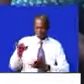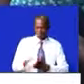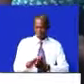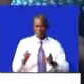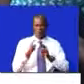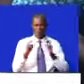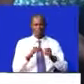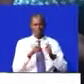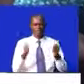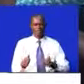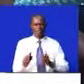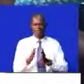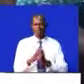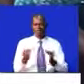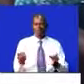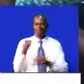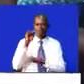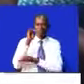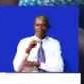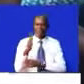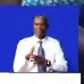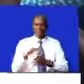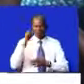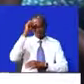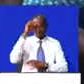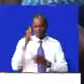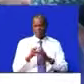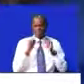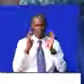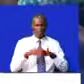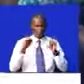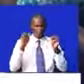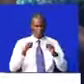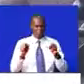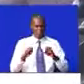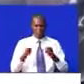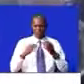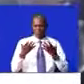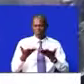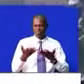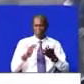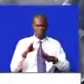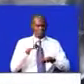biashara ni wengi. Sasa tunaanza serikali kama nataka kupatia mali nzuri.